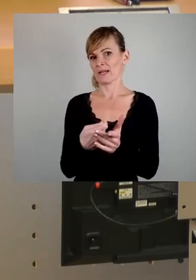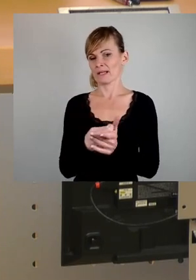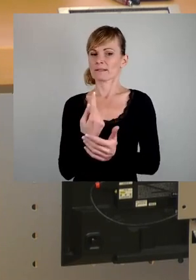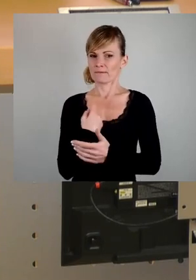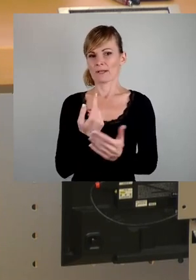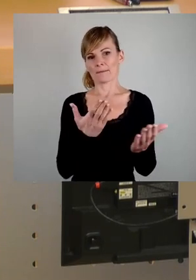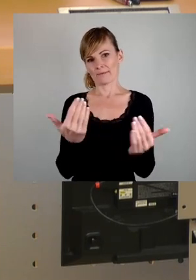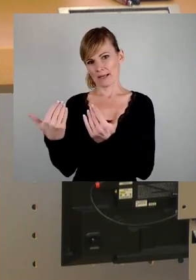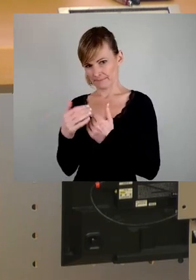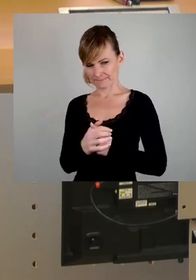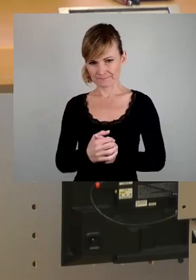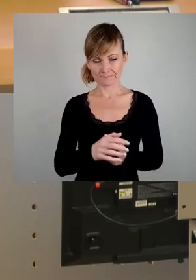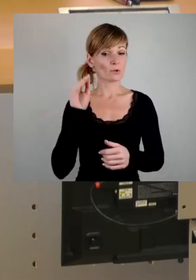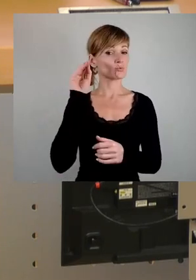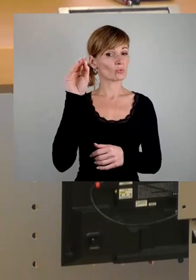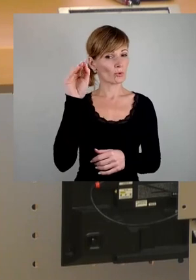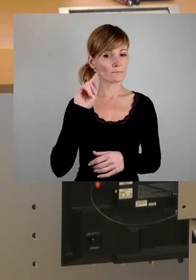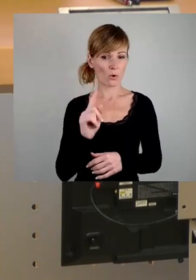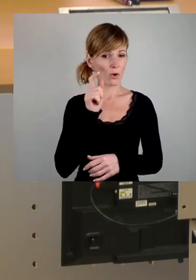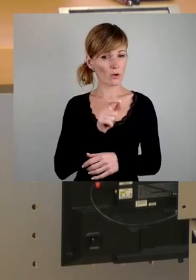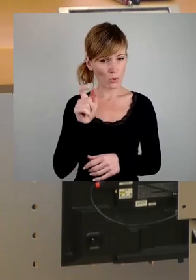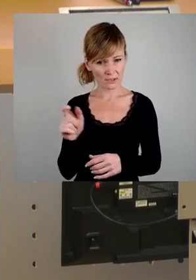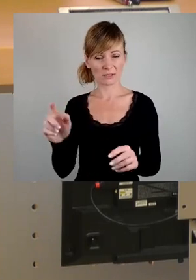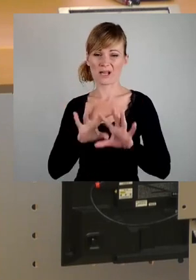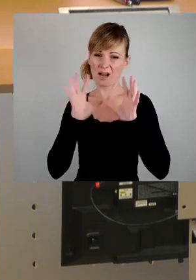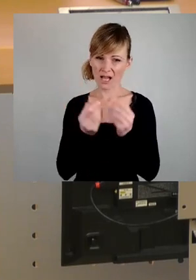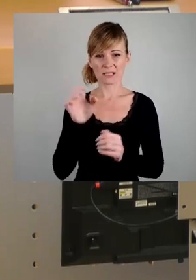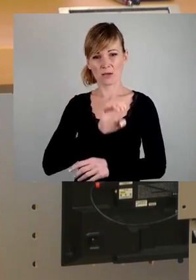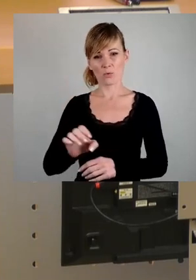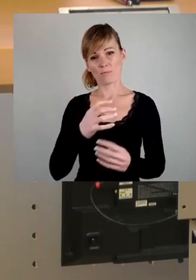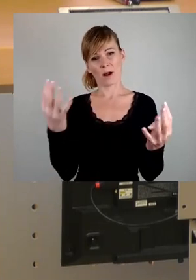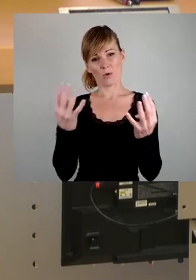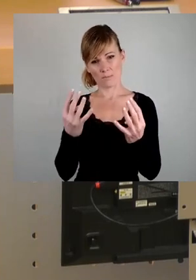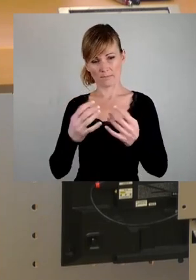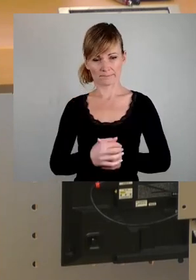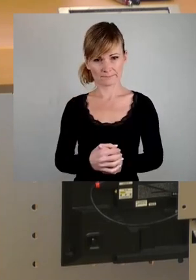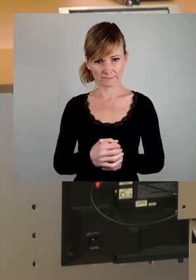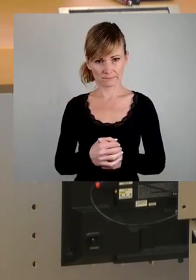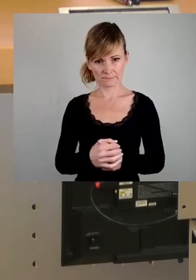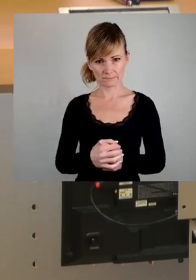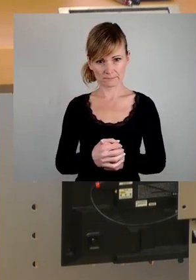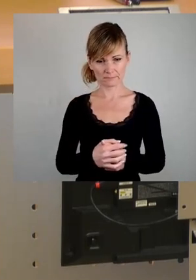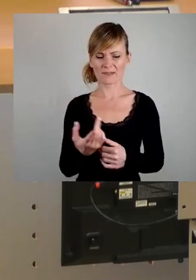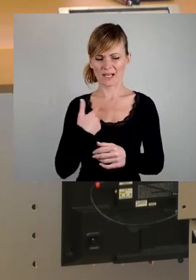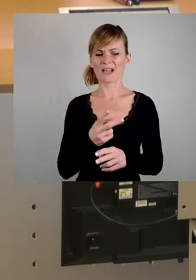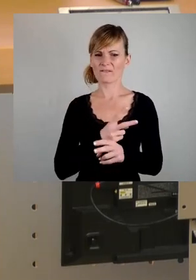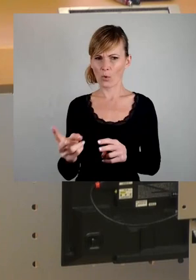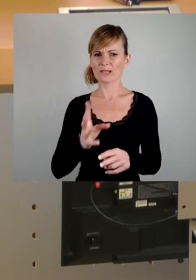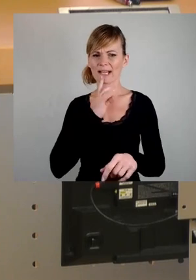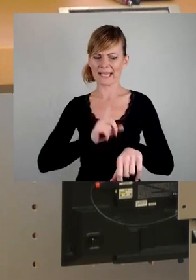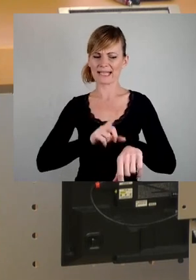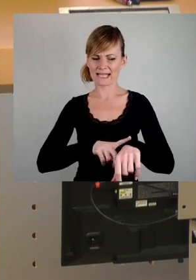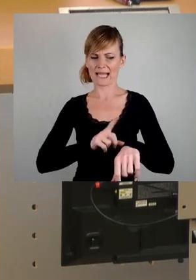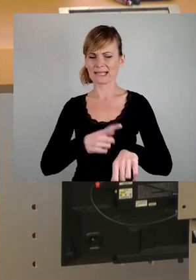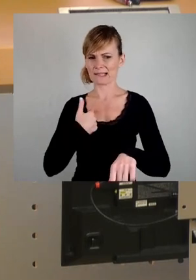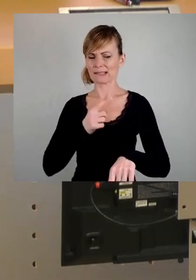auch Leute aus ganz Europa kommen. Und ich muss mich erst an die Redezeit gewöhnen, aber deshalb komme ich auch gleich zum Schluss.